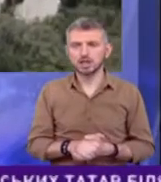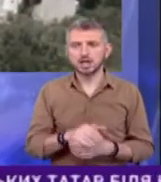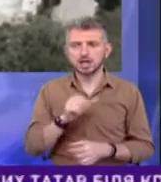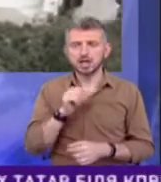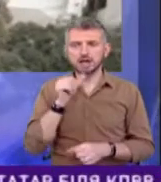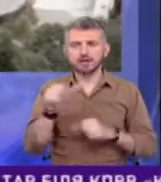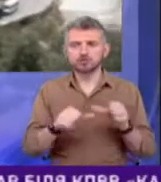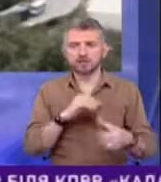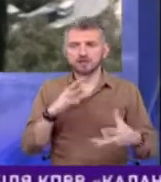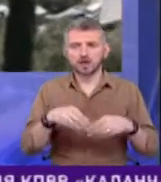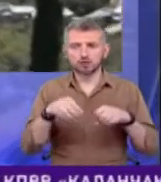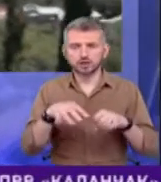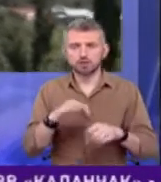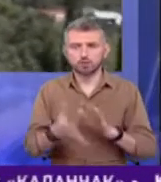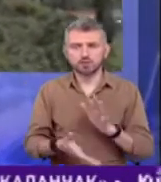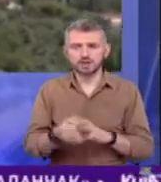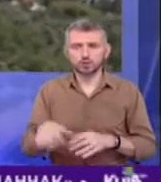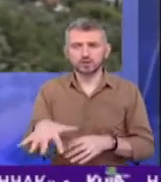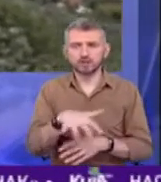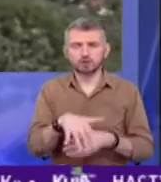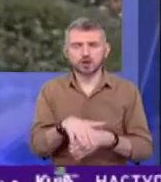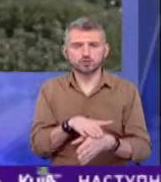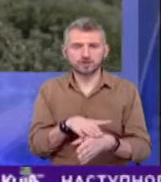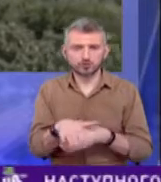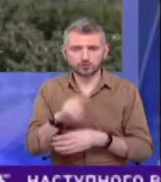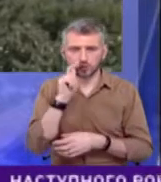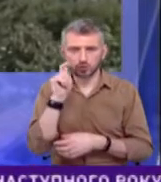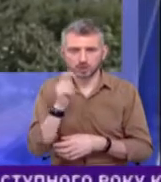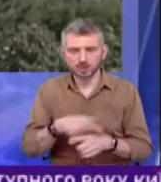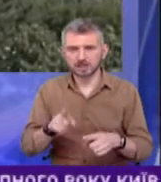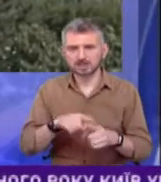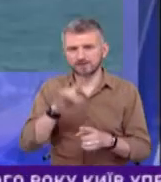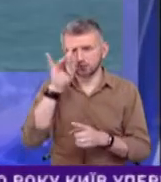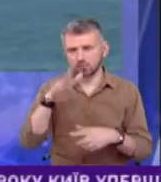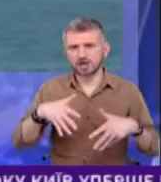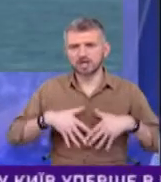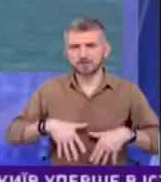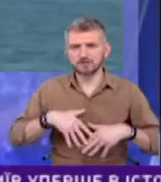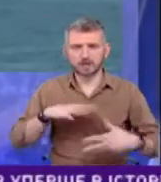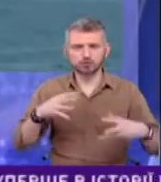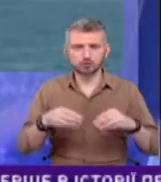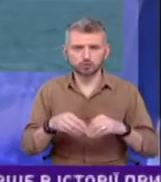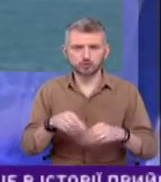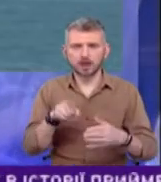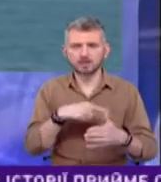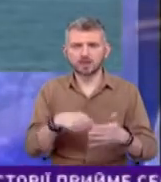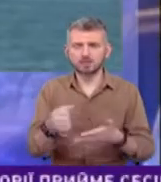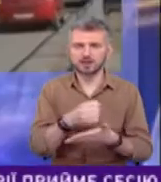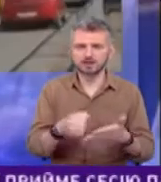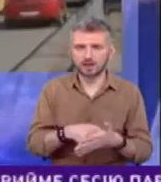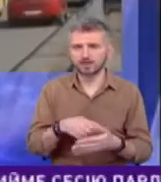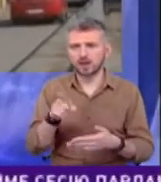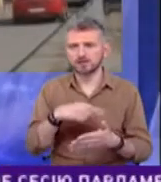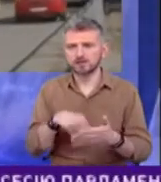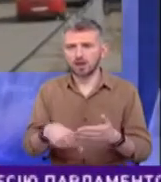Річниця резолюції про підтримку територіальної цілісності України. Це відома Кримська резолюція, демілітаризація, деокупація Криму